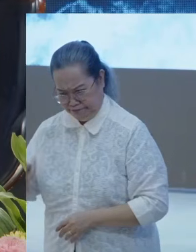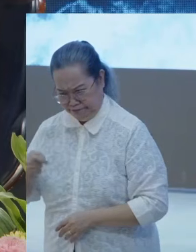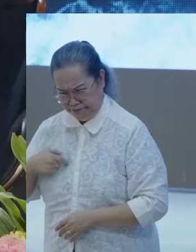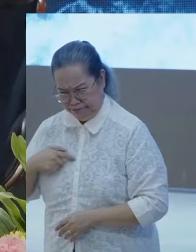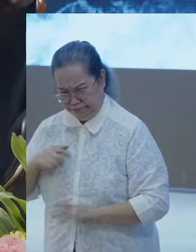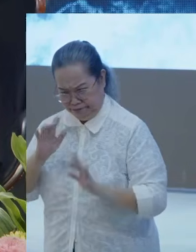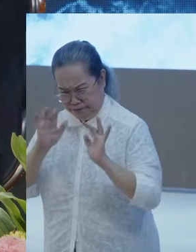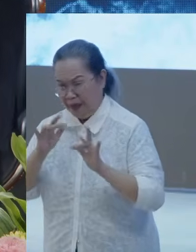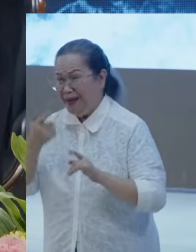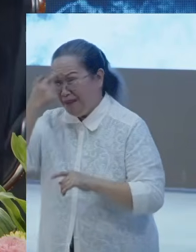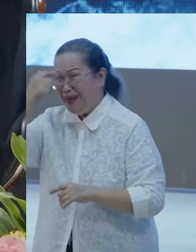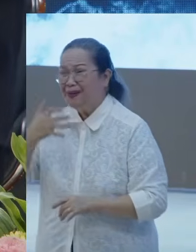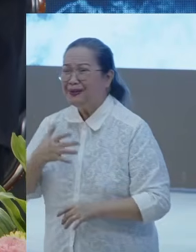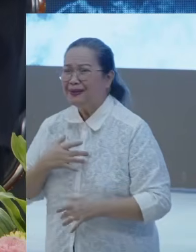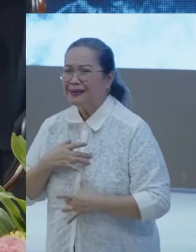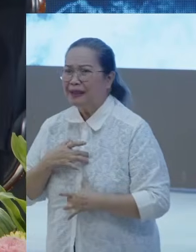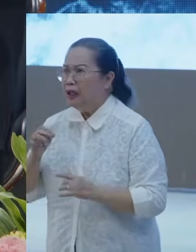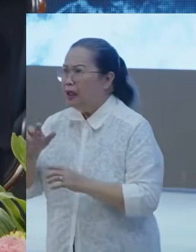pitied Nineveh.